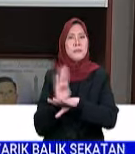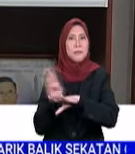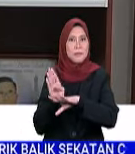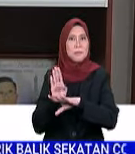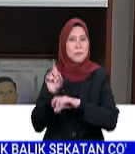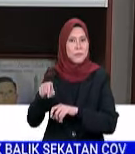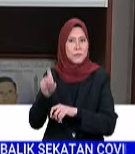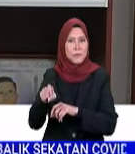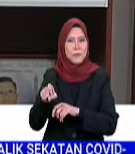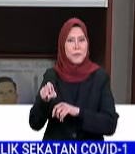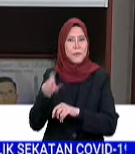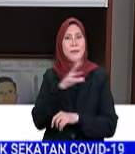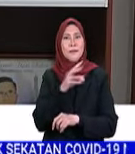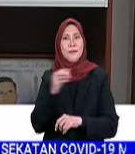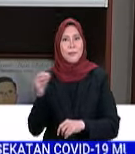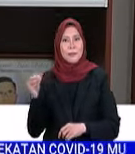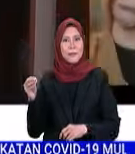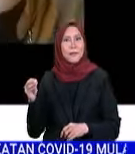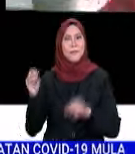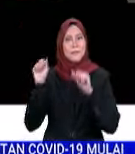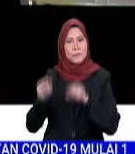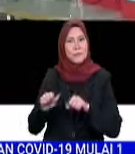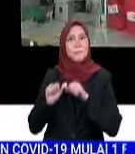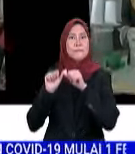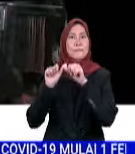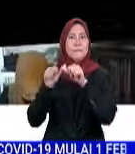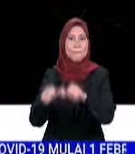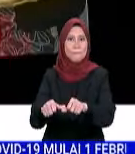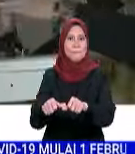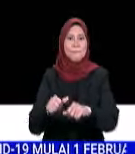dan kita teruskan.